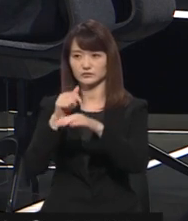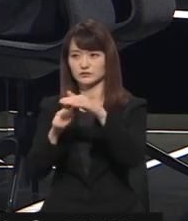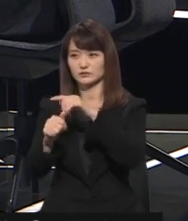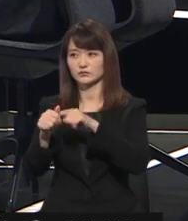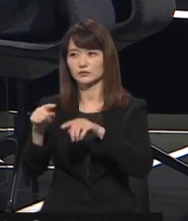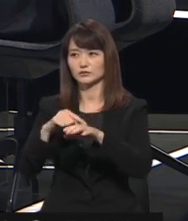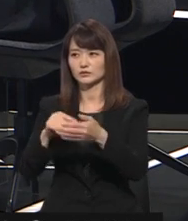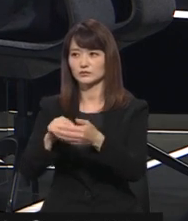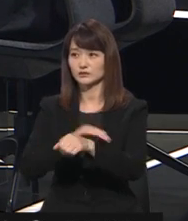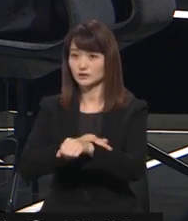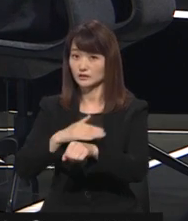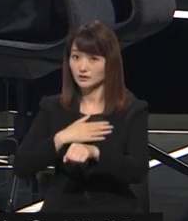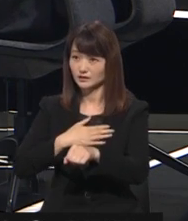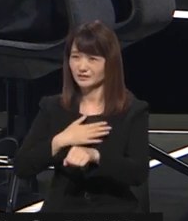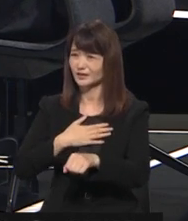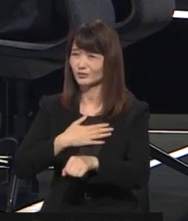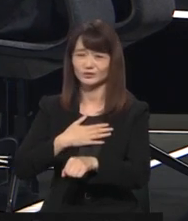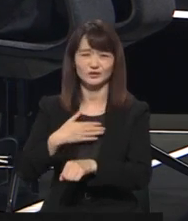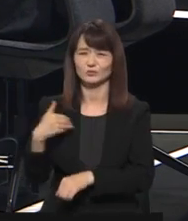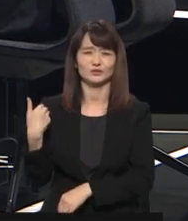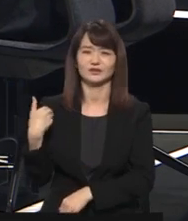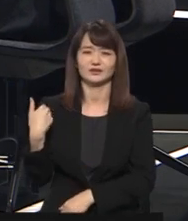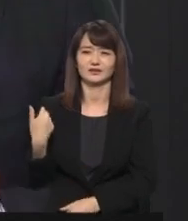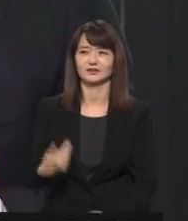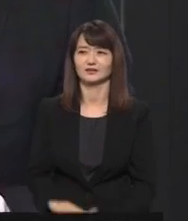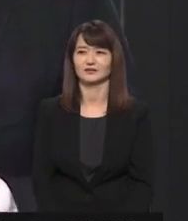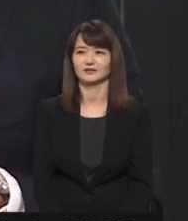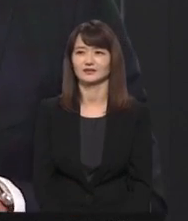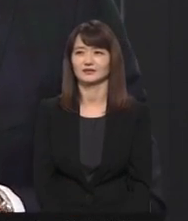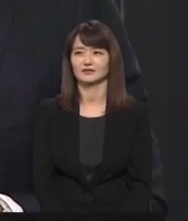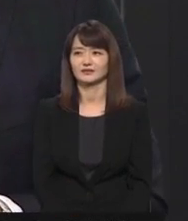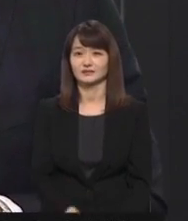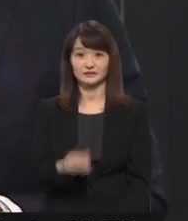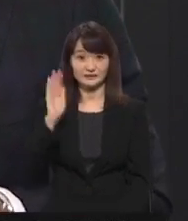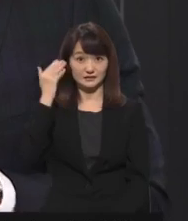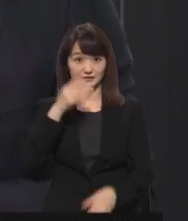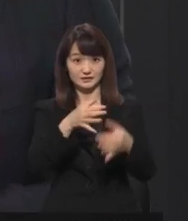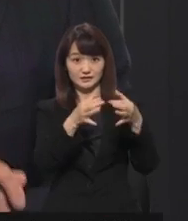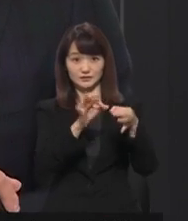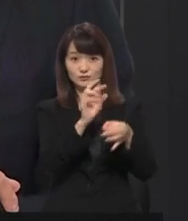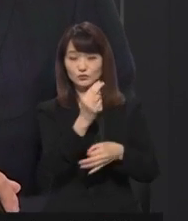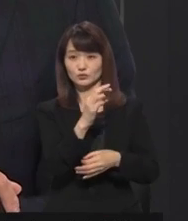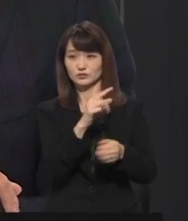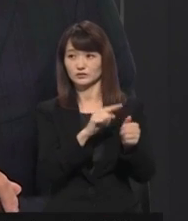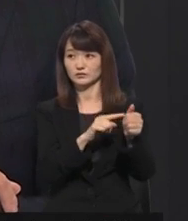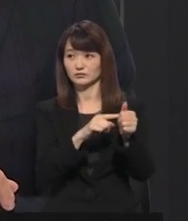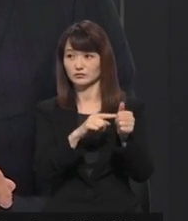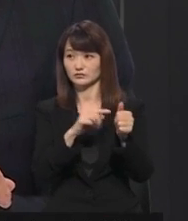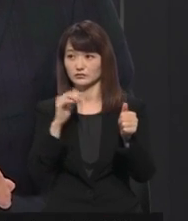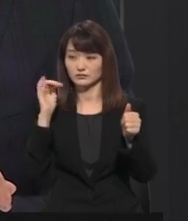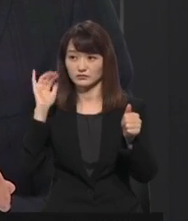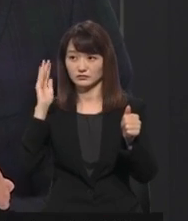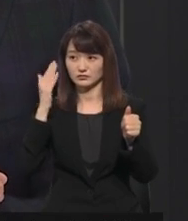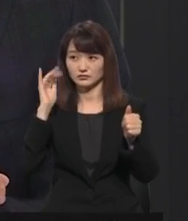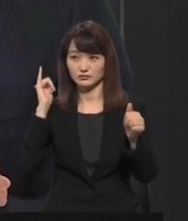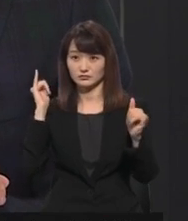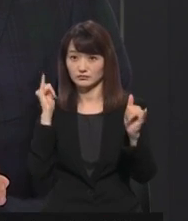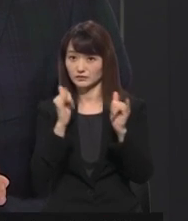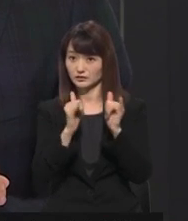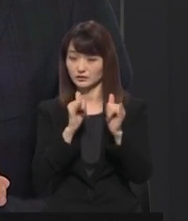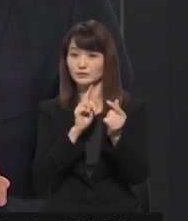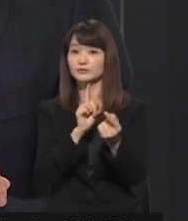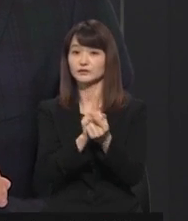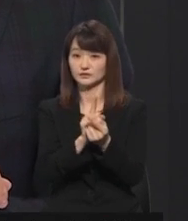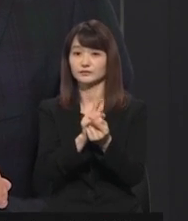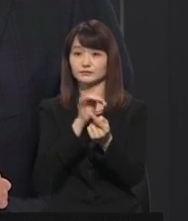못해 좀 뭐 저도 마음을 잘 알지 하하 아 아 아 루타 최근에 연락을 좀 하십니까 뭐 연락하고 만난 적도 있죠 왜냐하면